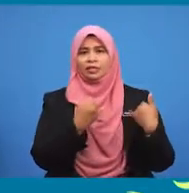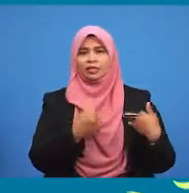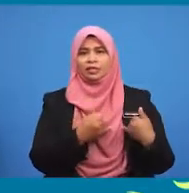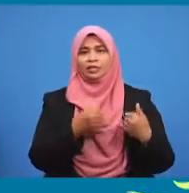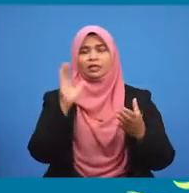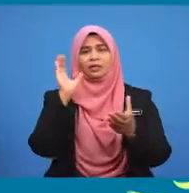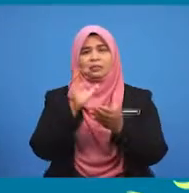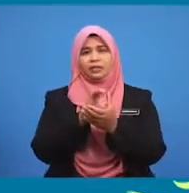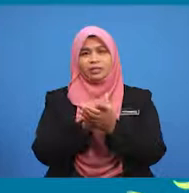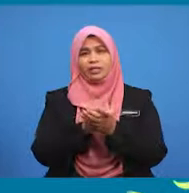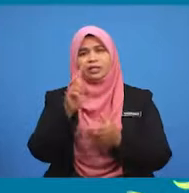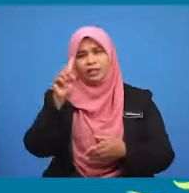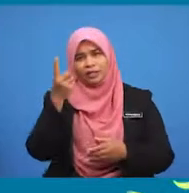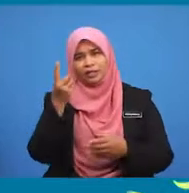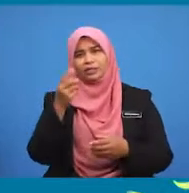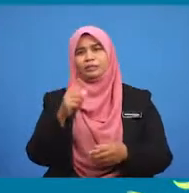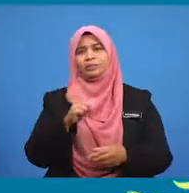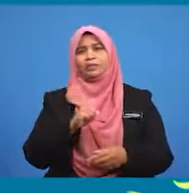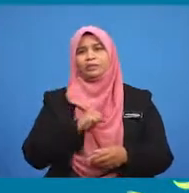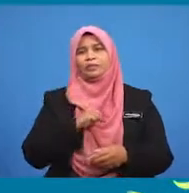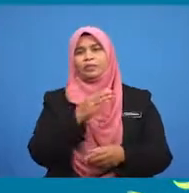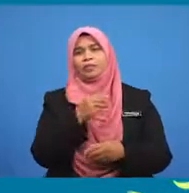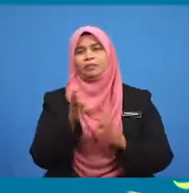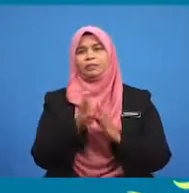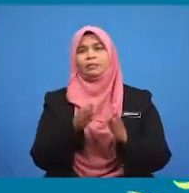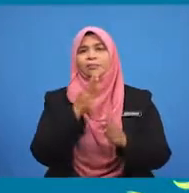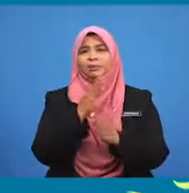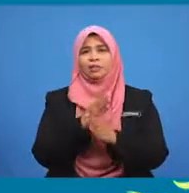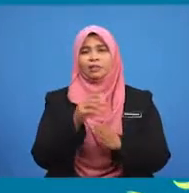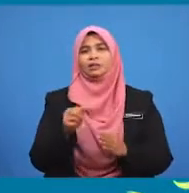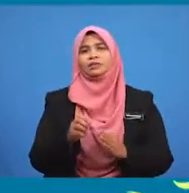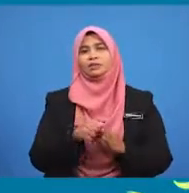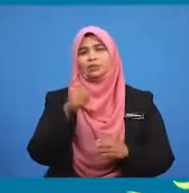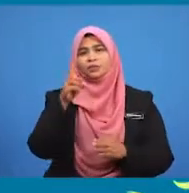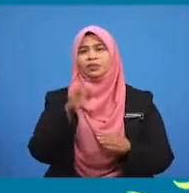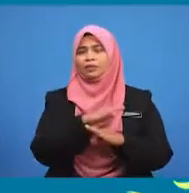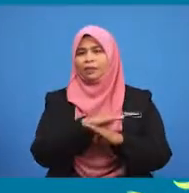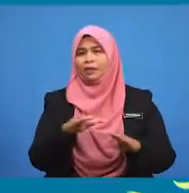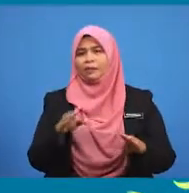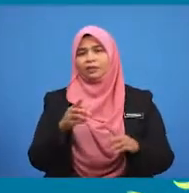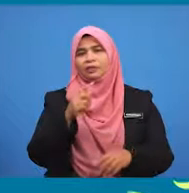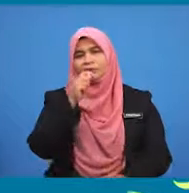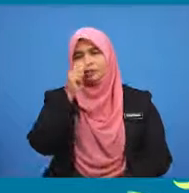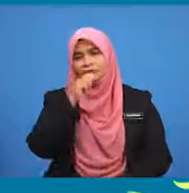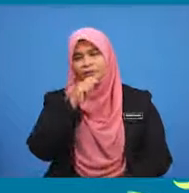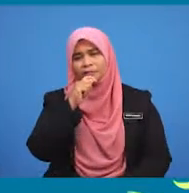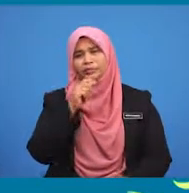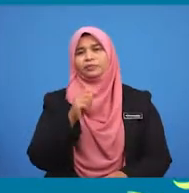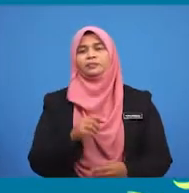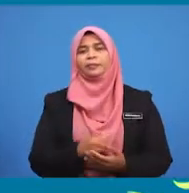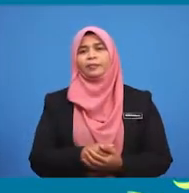dan membenarkan suatu tanpa mendustakannya. Firman Allah Subhanahu wa taala dalam surah